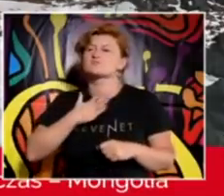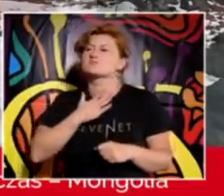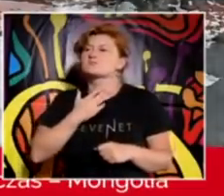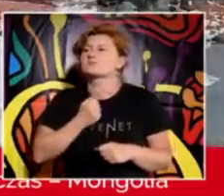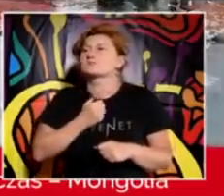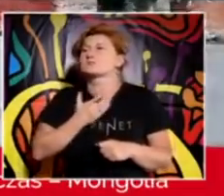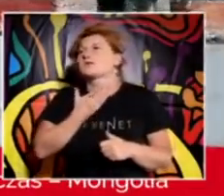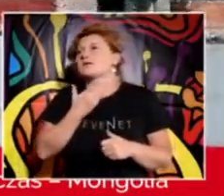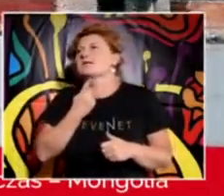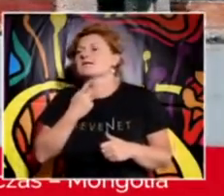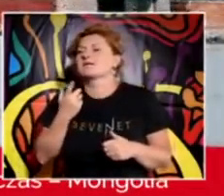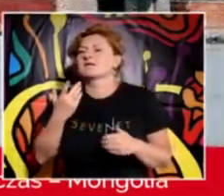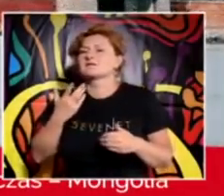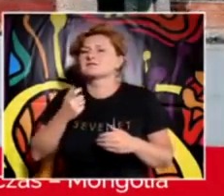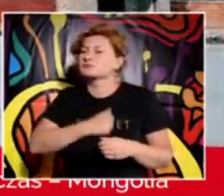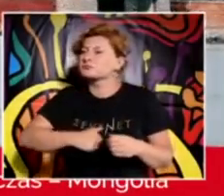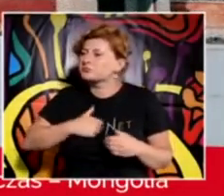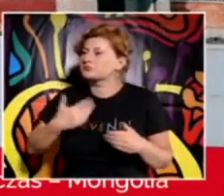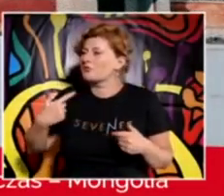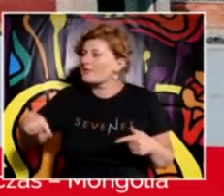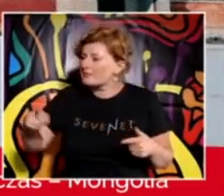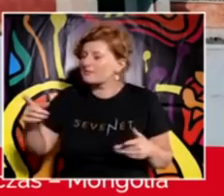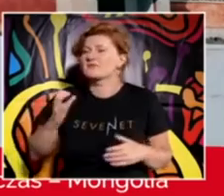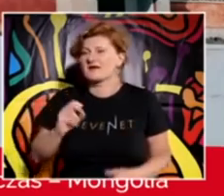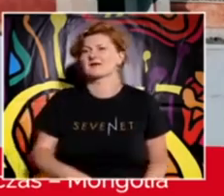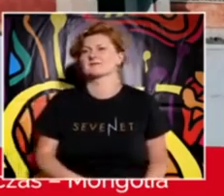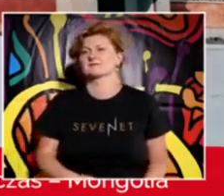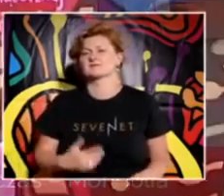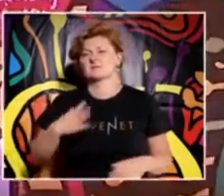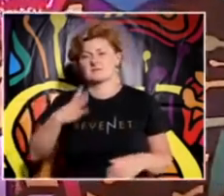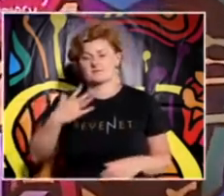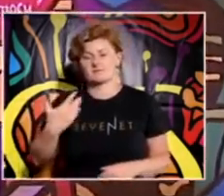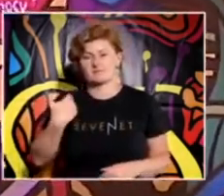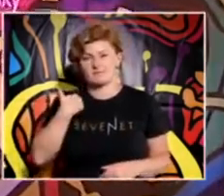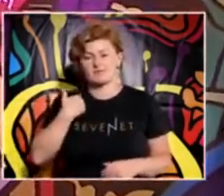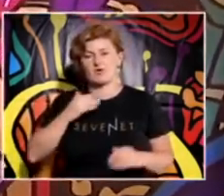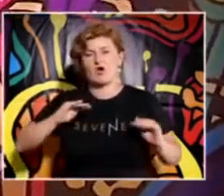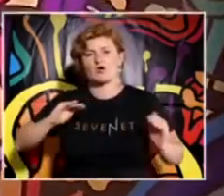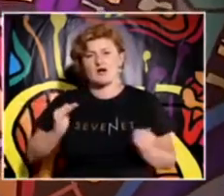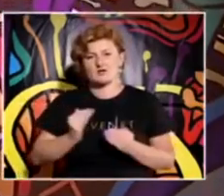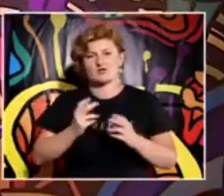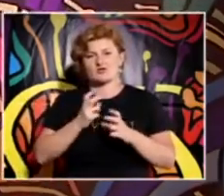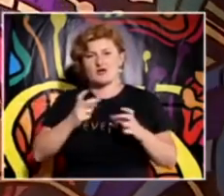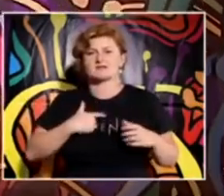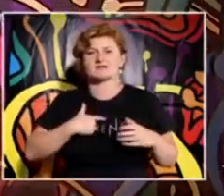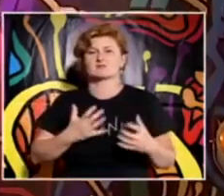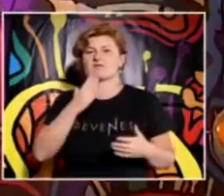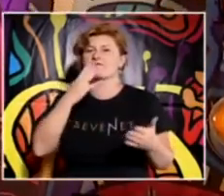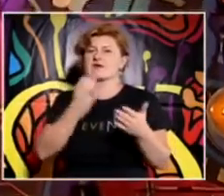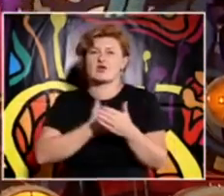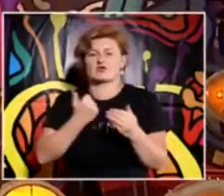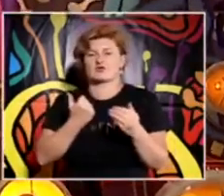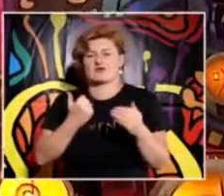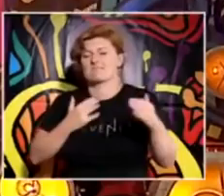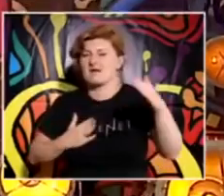bardzo. Przez to, że mieliśmy ograniczony czas, chcieliśmy wykorzystać go na maksa. Jak usłyszałam od swojego przełożonego,